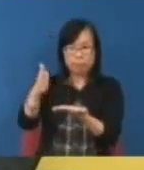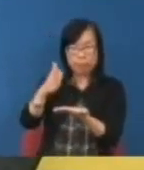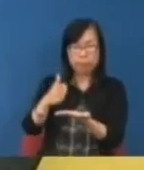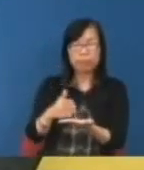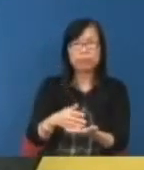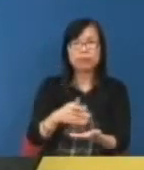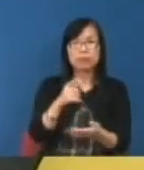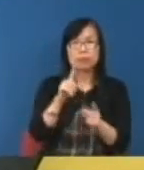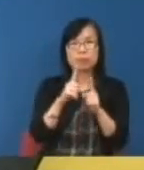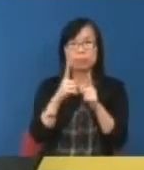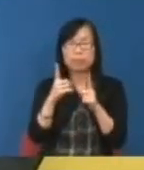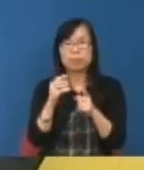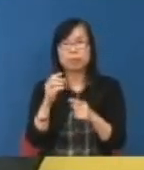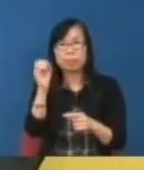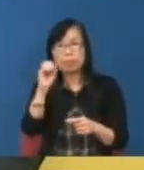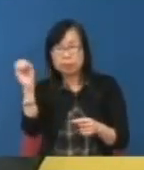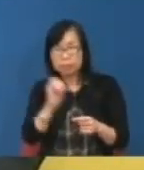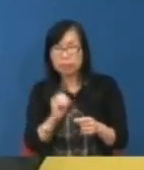有10%咧就係